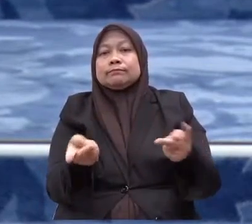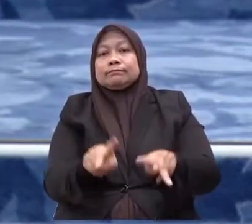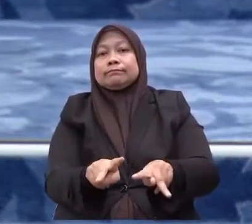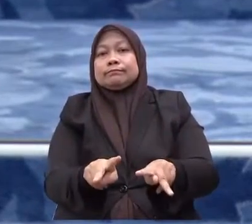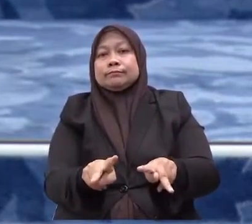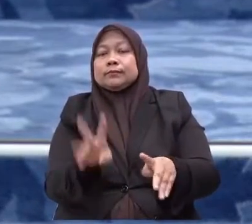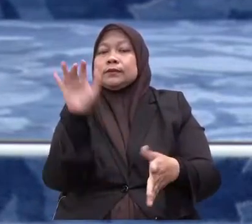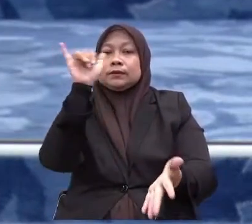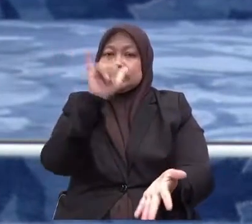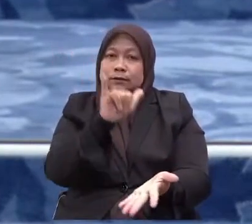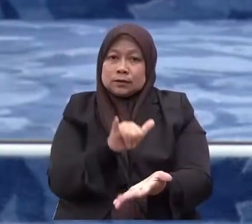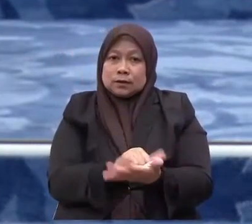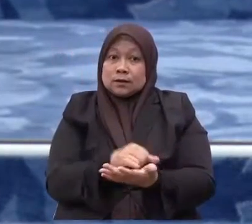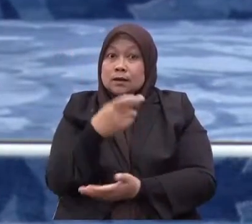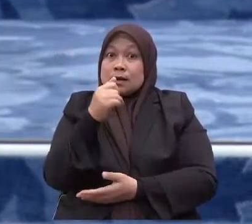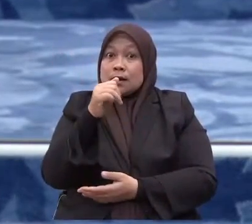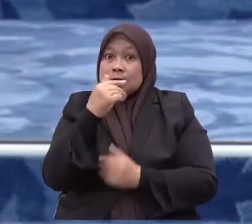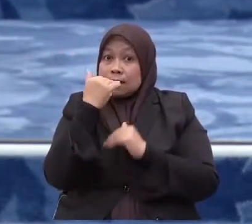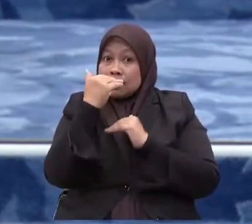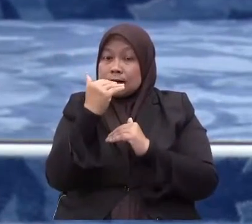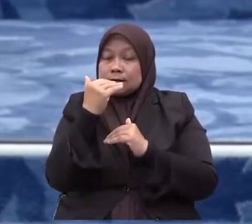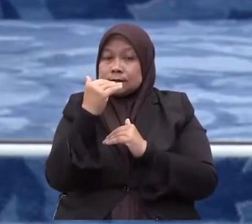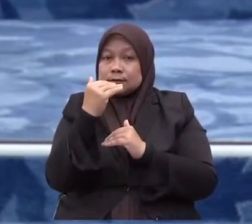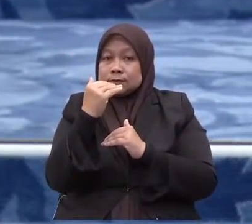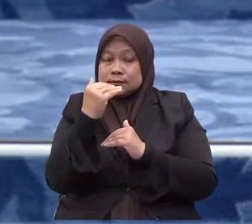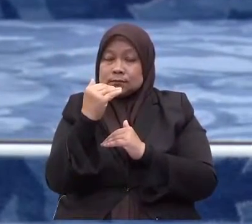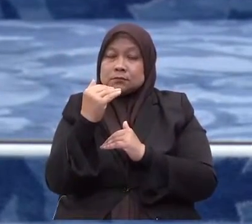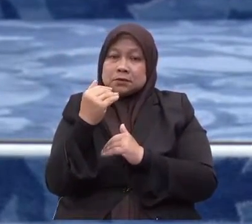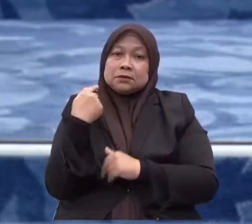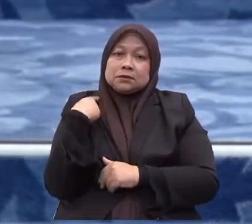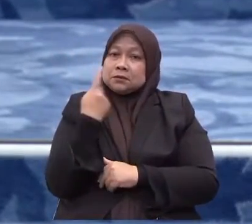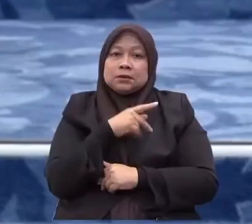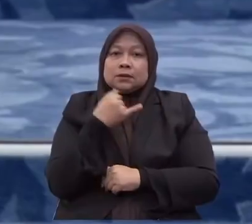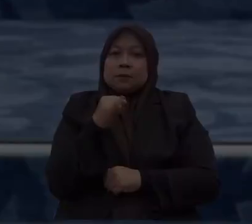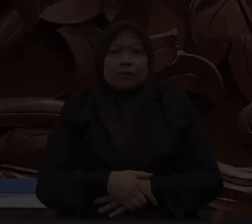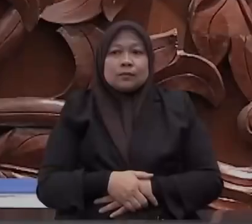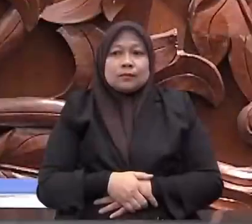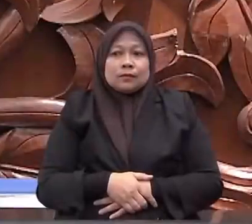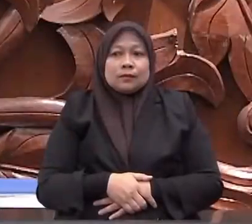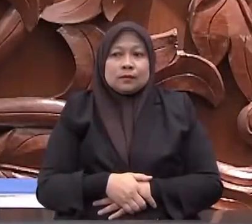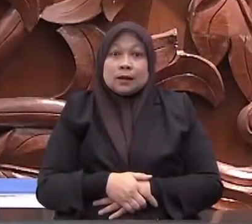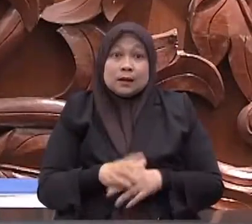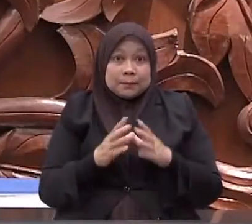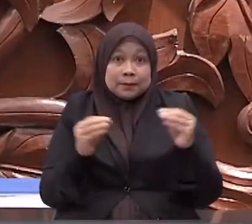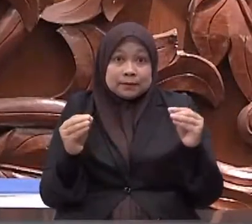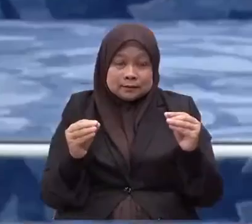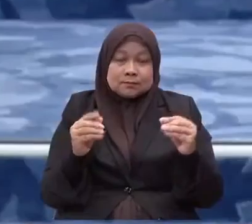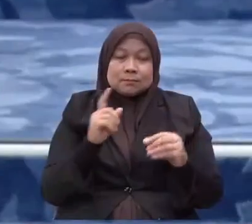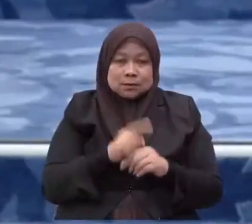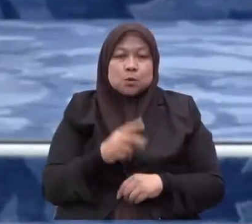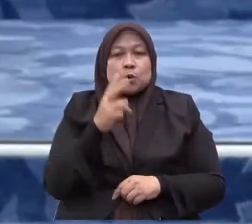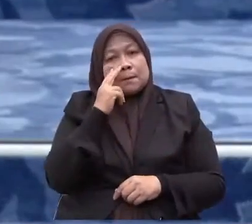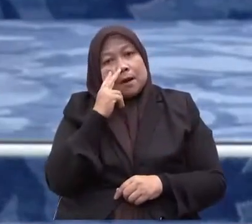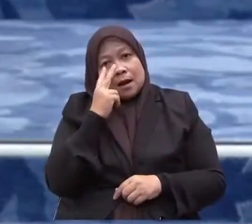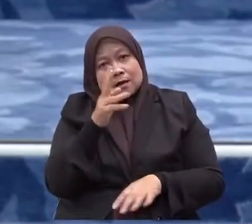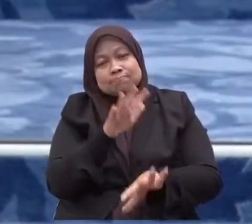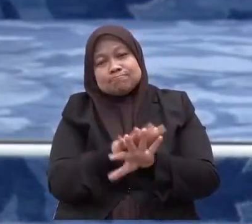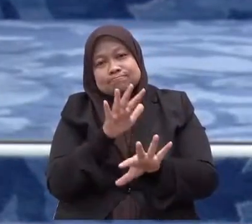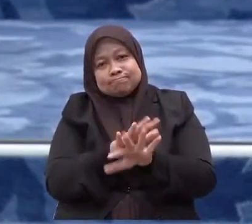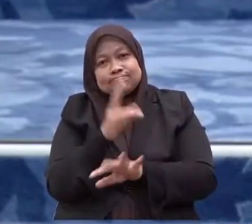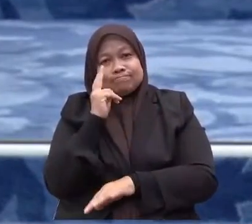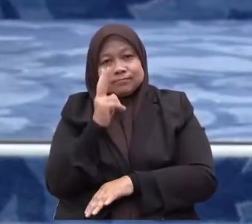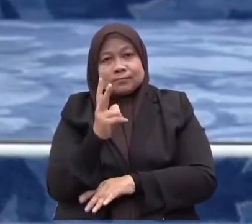itu pun ada hal yang tak dapat dipersetujui lagi ramai berpandangan